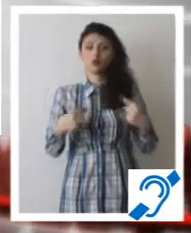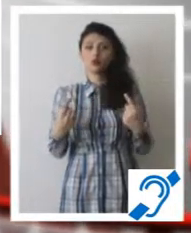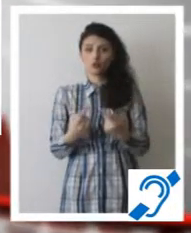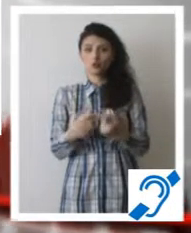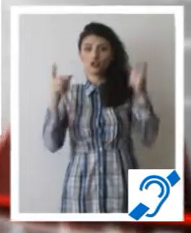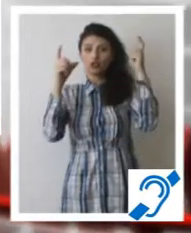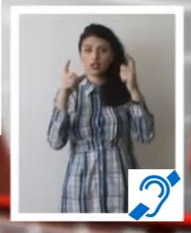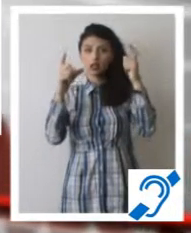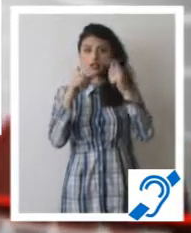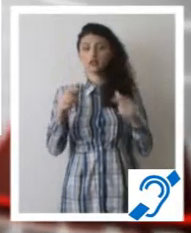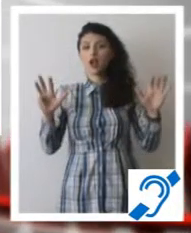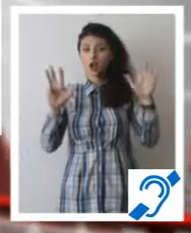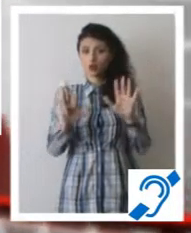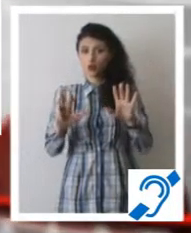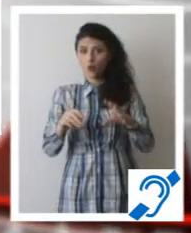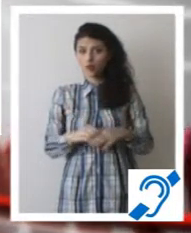din clasa a 9-a,